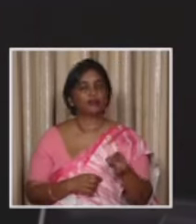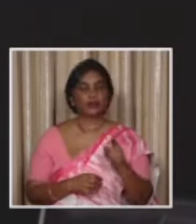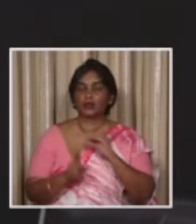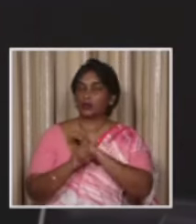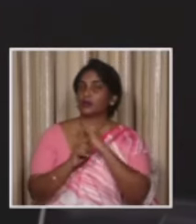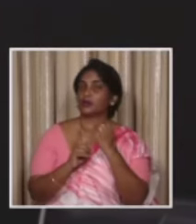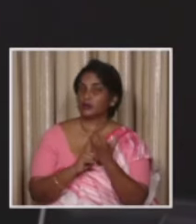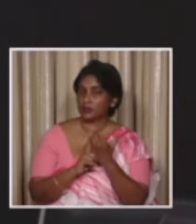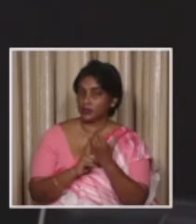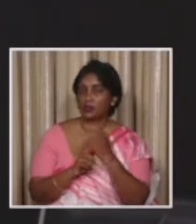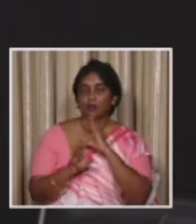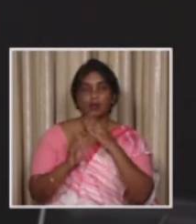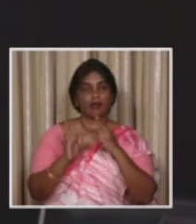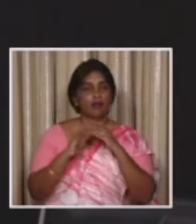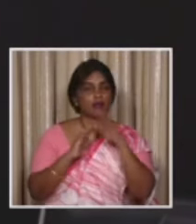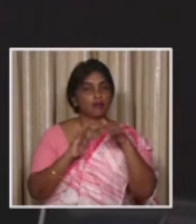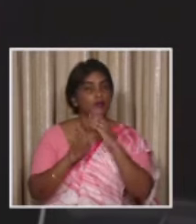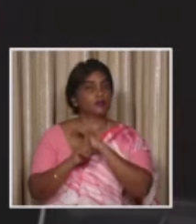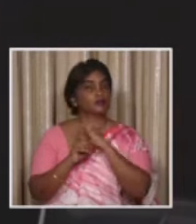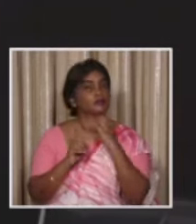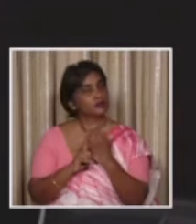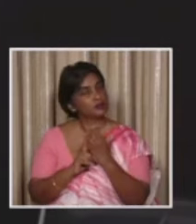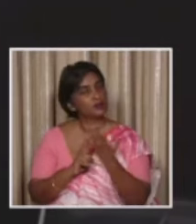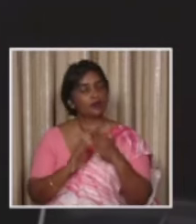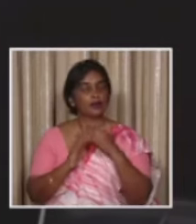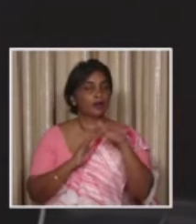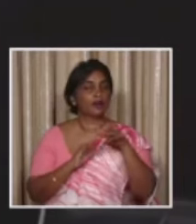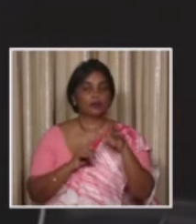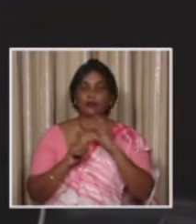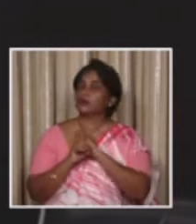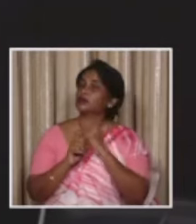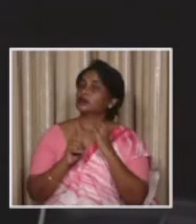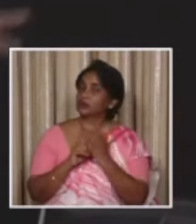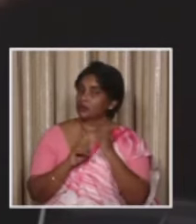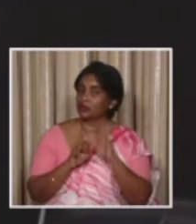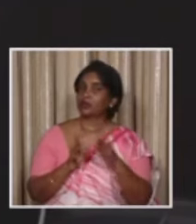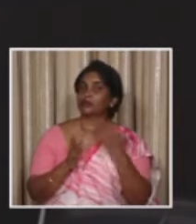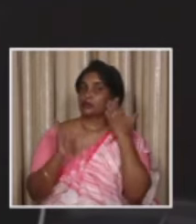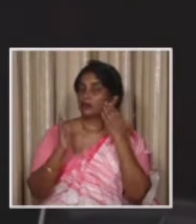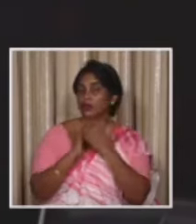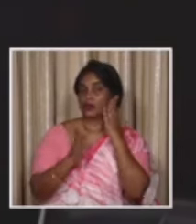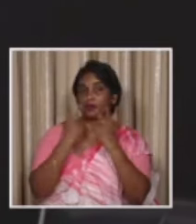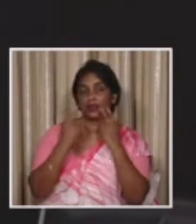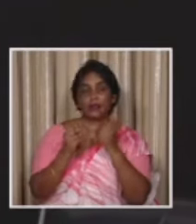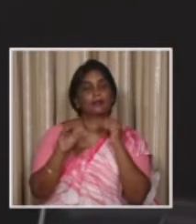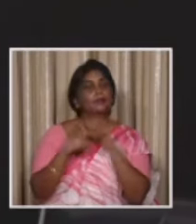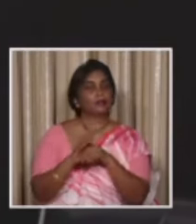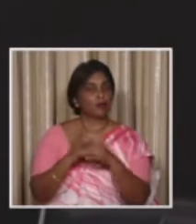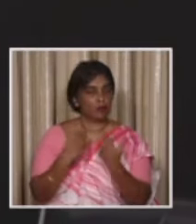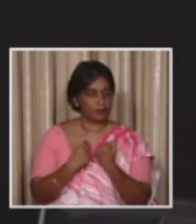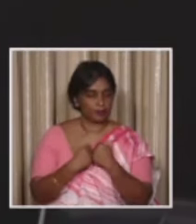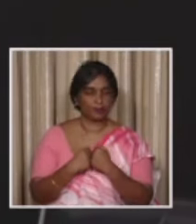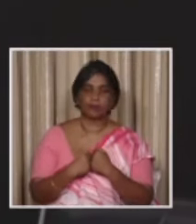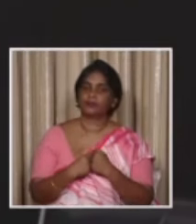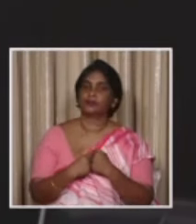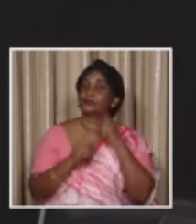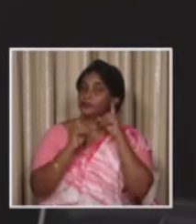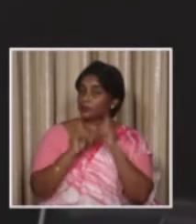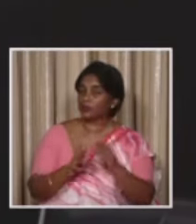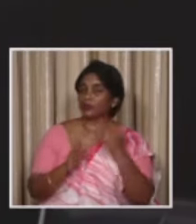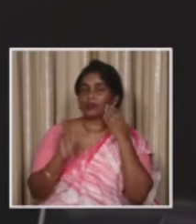සංස්කෘතිය ගමේ සංස්කෘතිය එහෙම නැත්නම් ඒ ප්‍රදේශවල තියෙන සංස්කෘතිය මේ සංචාරක ව්‍යාපාරය ඇතුළට ඇතුල් වෙන්න ඕන.